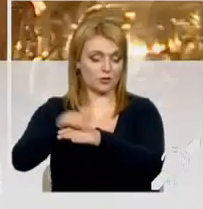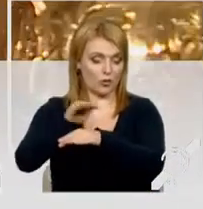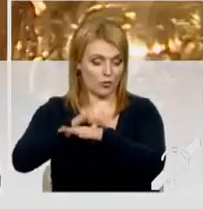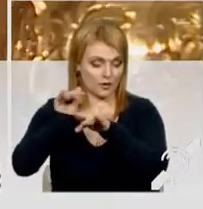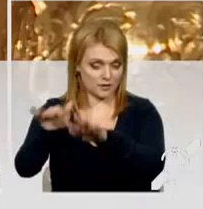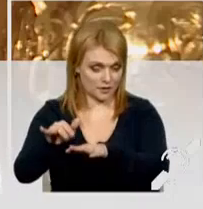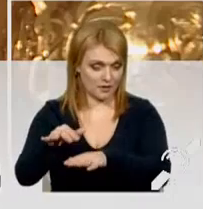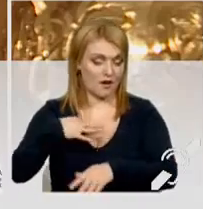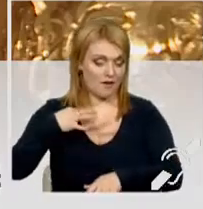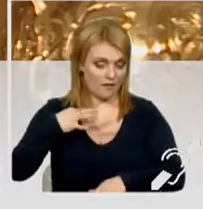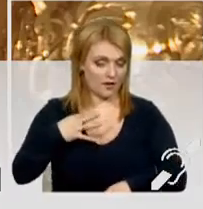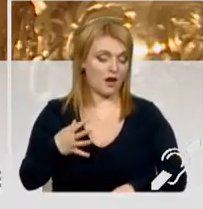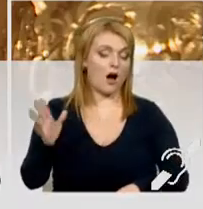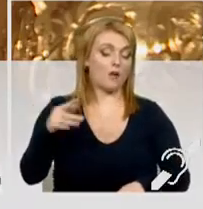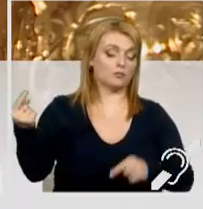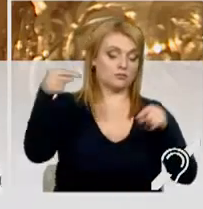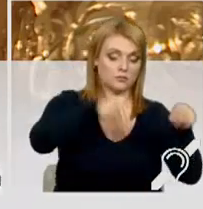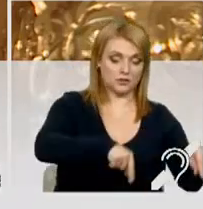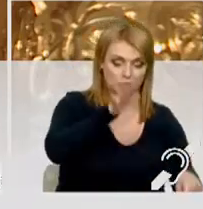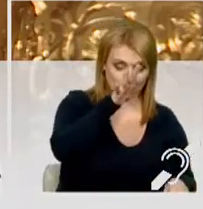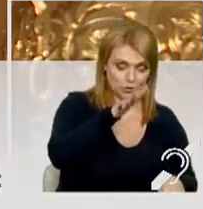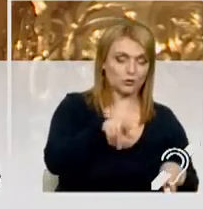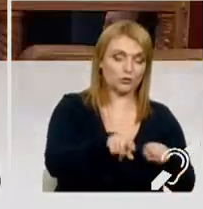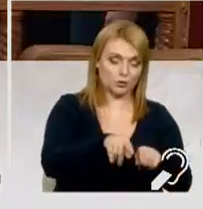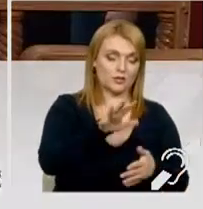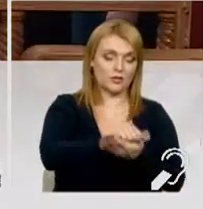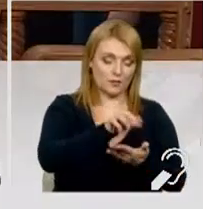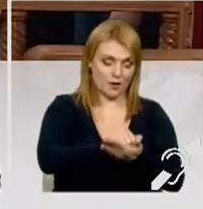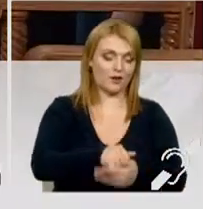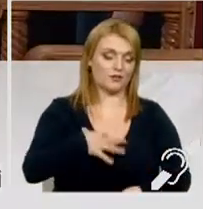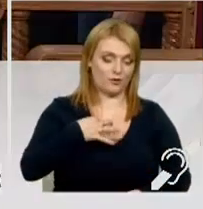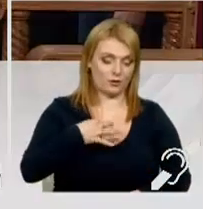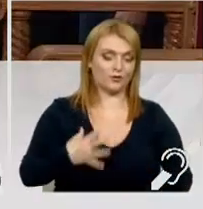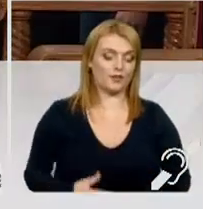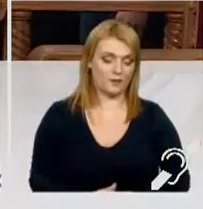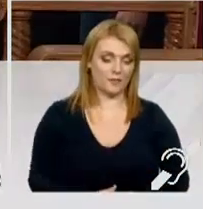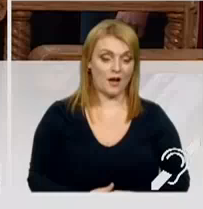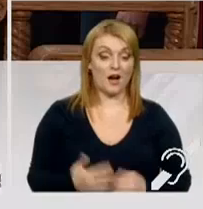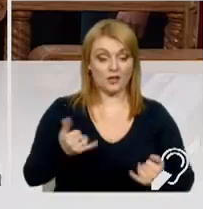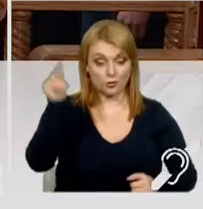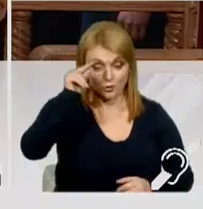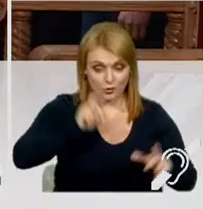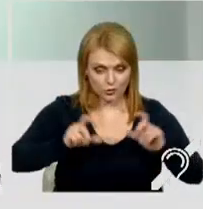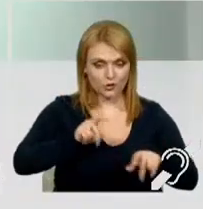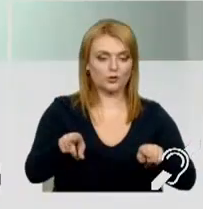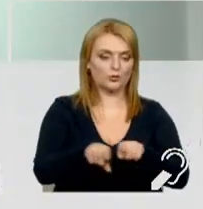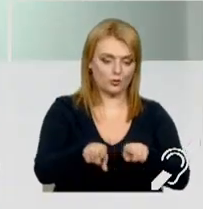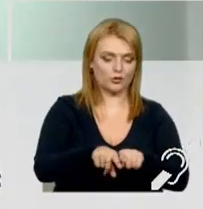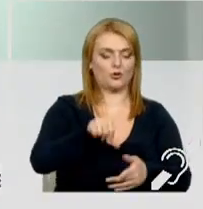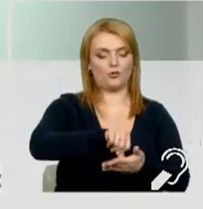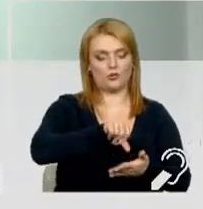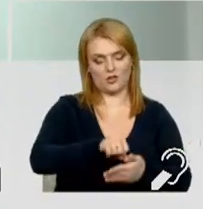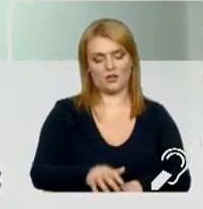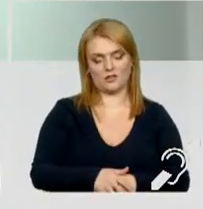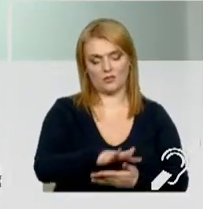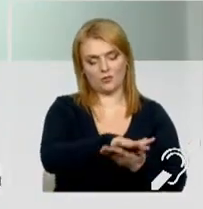absolvind seminarul teologic timp de 3 ani, am făcut la fel voluntariat și deja acum la facultate sunt fericit că voi putea să